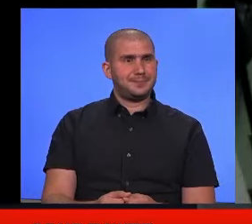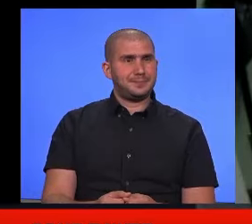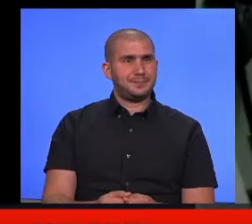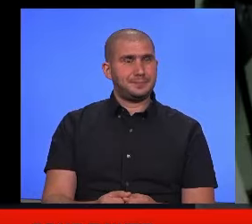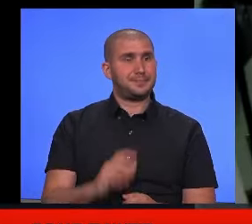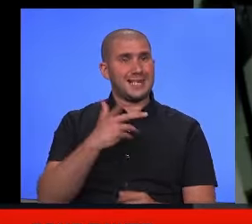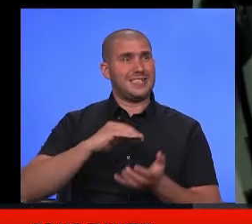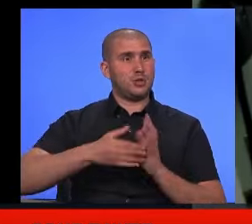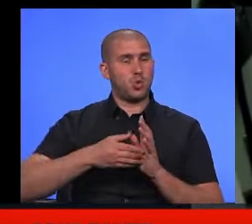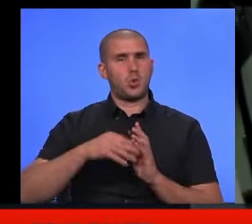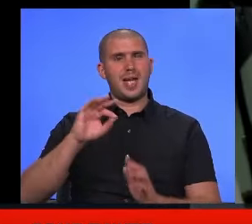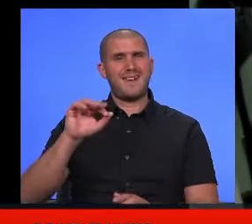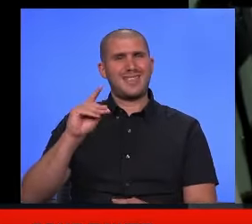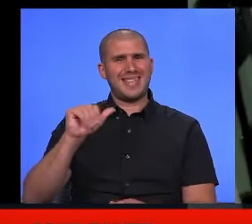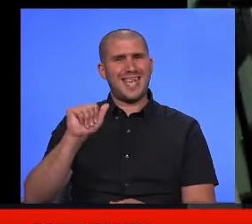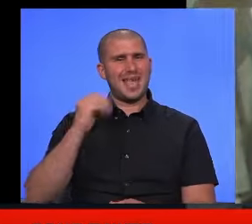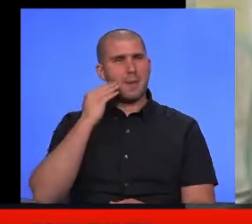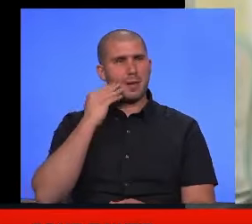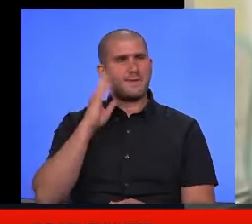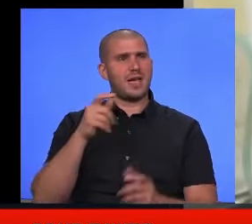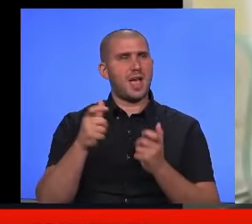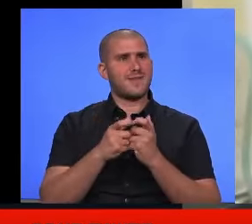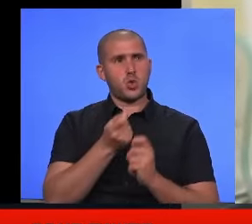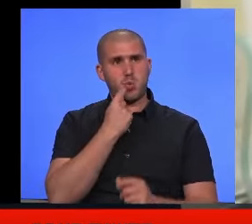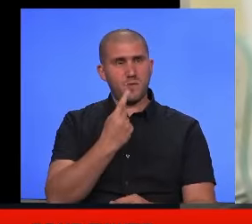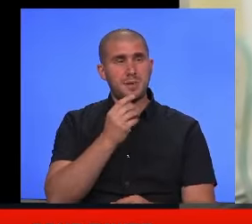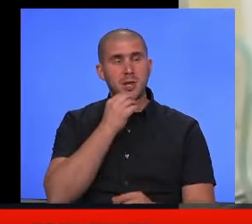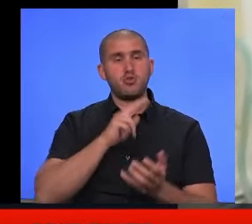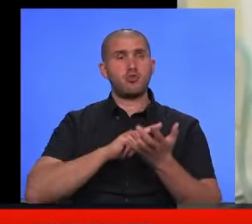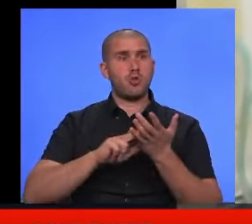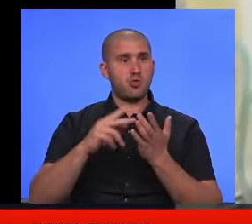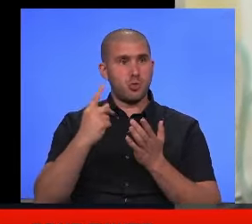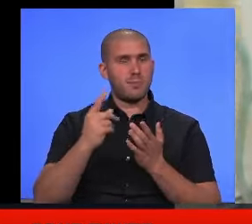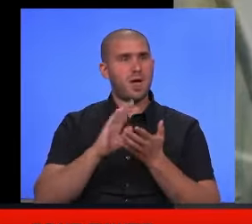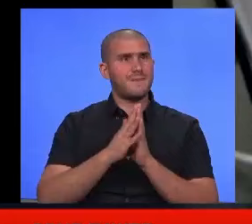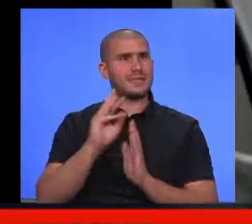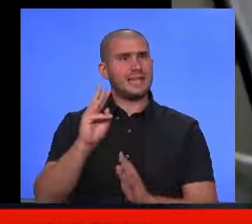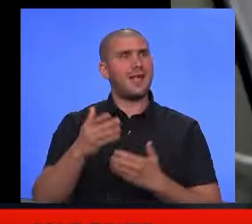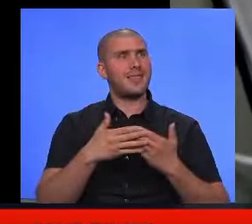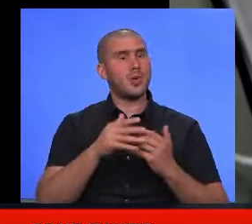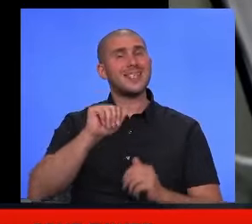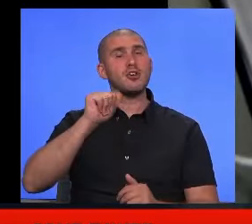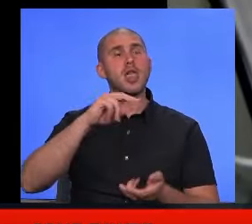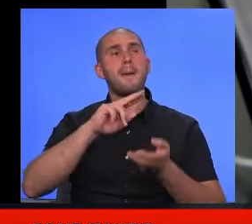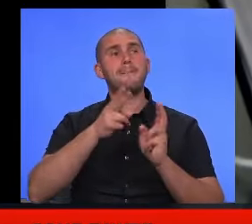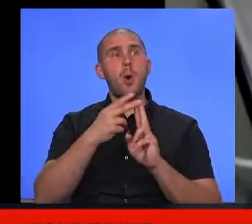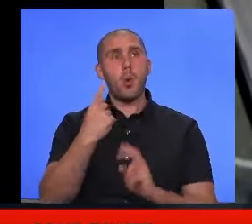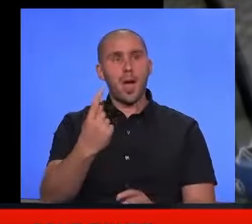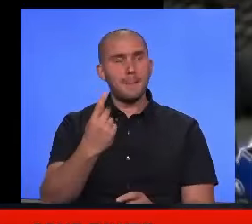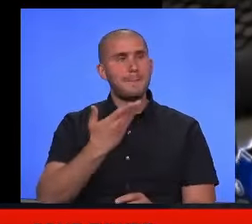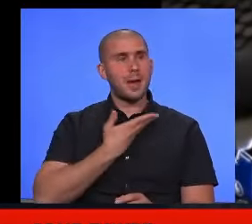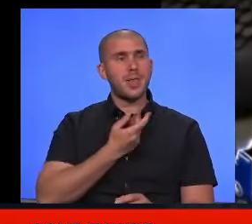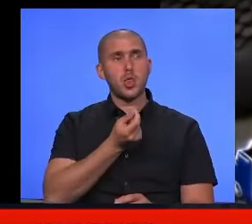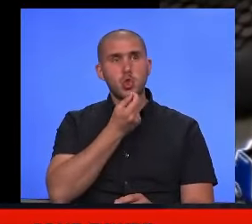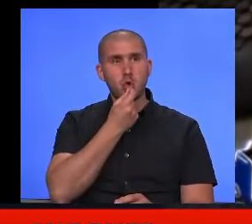לאחר אישורים של ה-FDA האמריקני וחברת התרופות, בגיל 3 חודשים הפכה שרה לתינוקת הראשונה בעולם שמקבלת